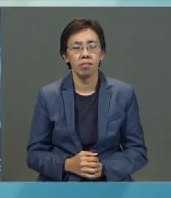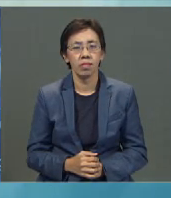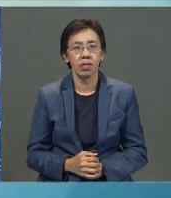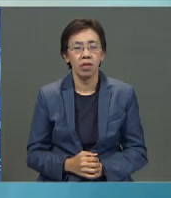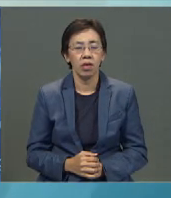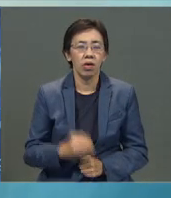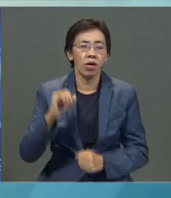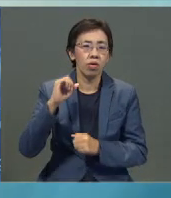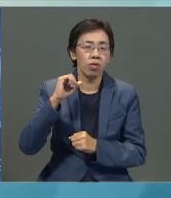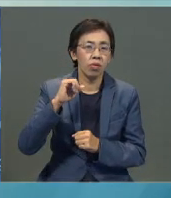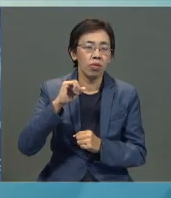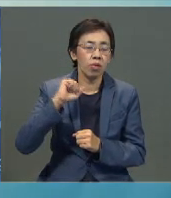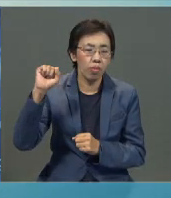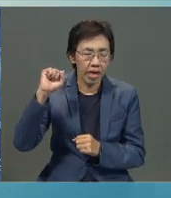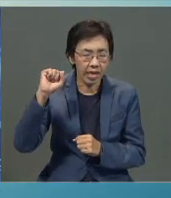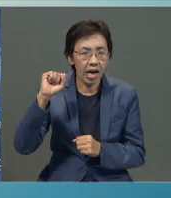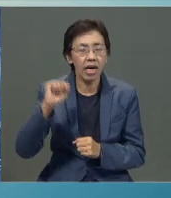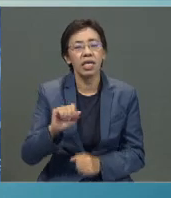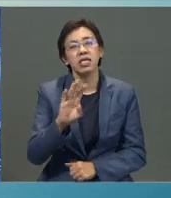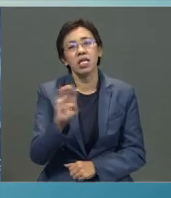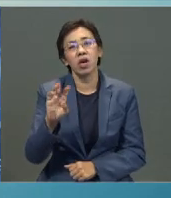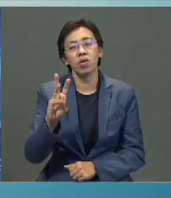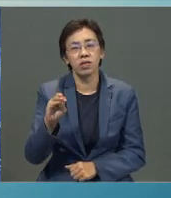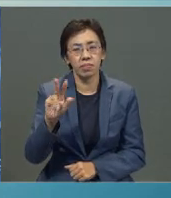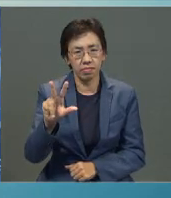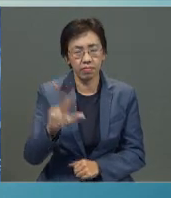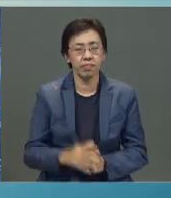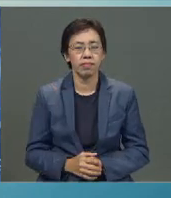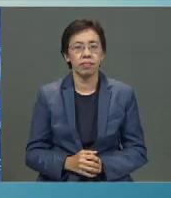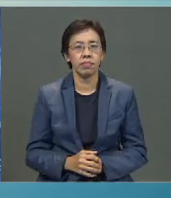นี้เดี๋ยวจะมีข่าวเติมขึ้นมานะครับแพทย์พยาบาลที่นั่นก็เริ่มที่จะต้องมีการเรียกว่าต้องงานหนักนะฮะตอนนี้นะครับแล้วก็มาดูทั้งด้านเรื่องของคูเวตก็4 3หลัก 463